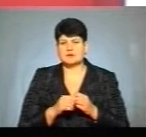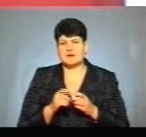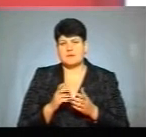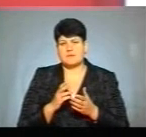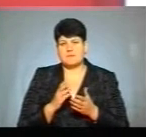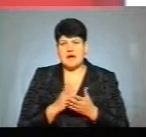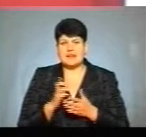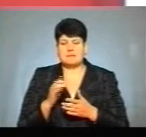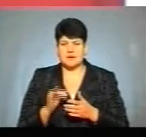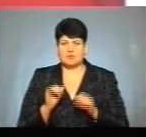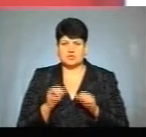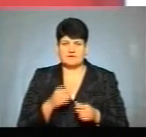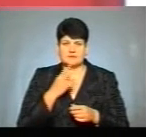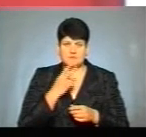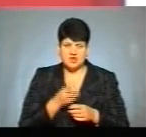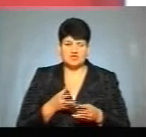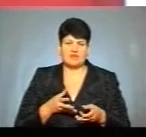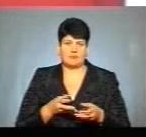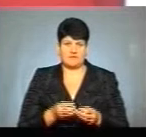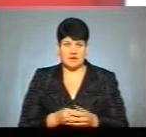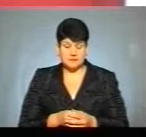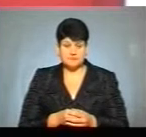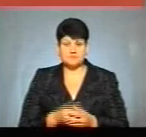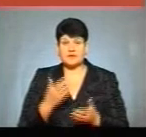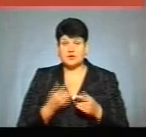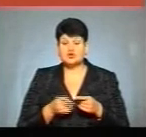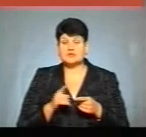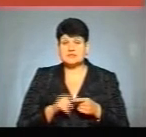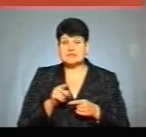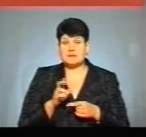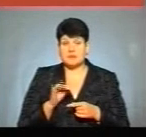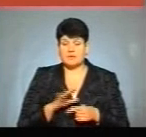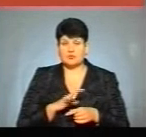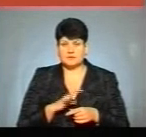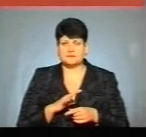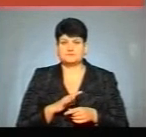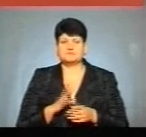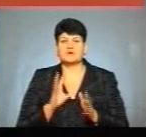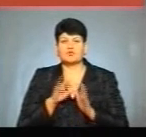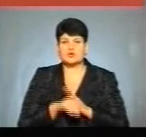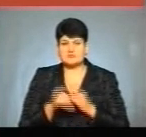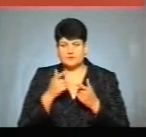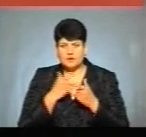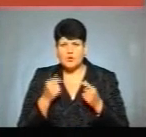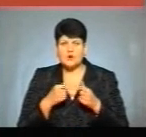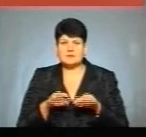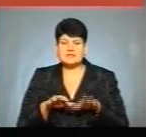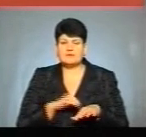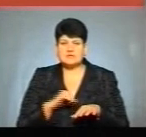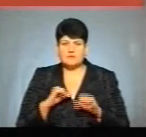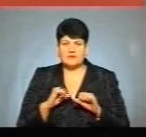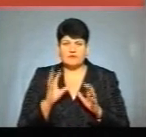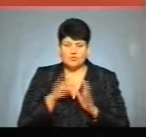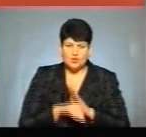б можливість бачити і впливати. Тобто, якщо б це були ми як суб'єкт, ми вносимо інформацію, органи місцевого самоврядування